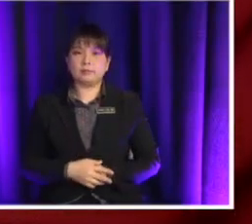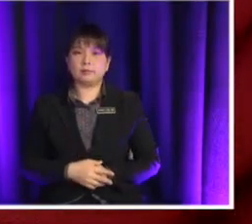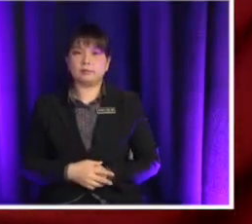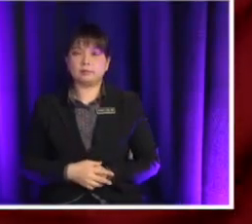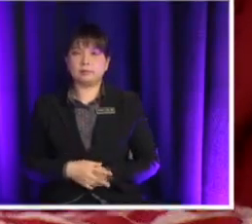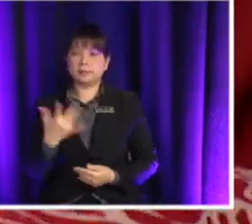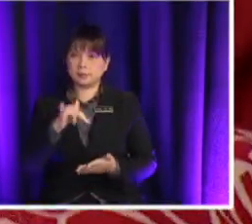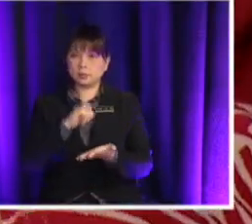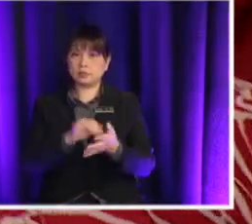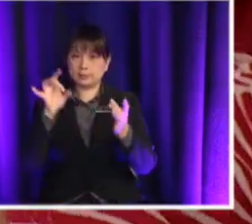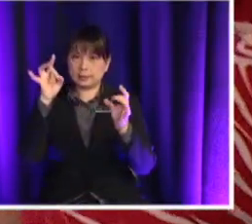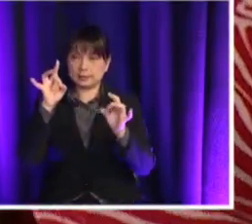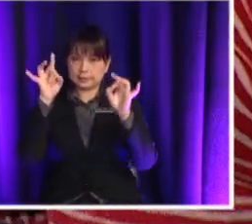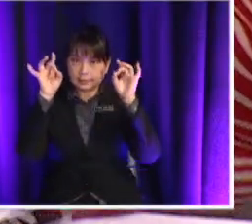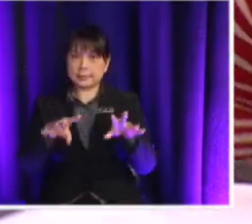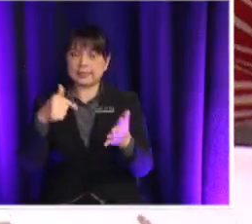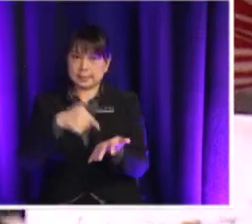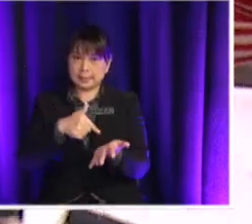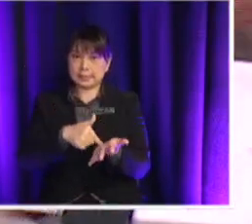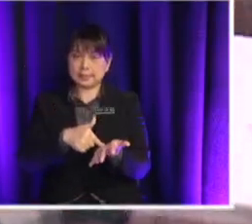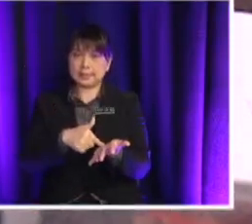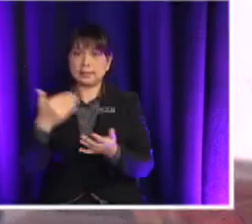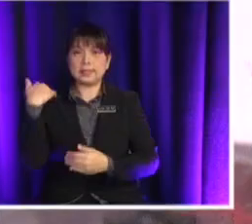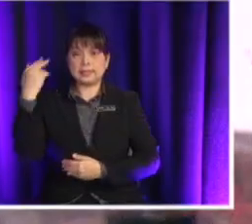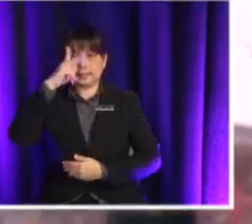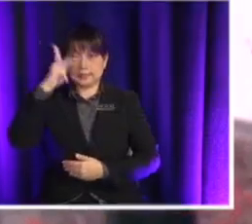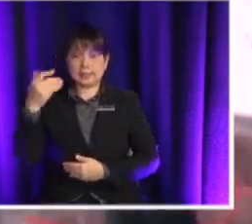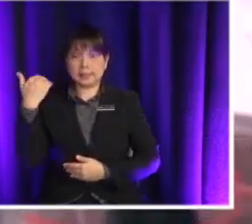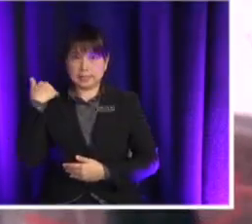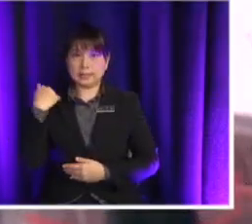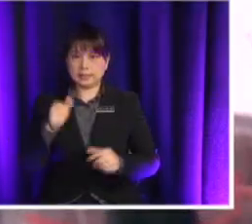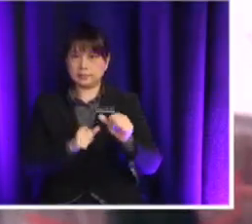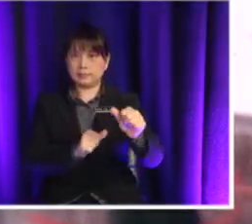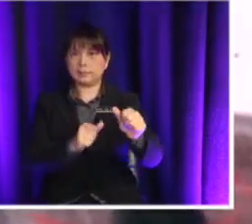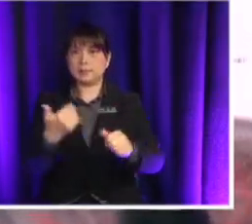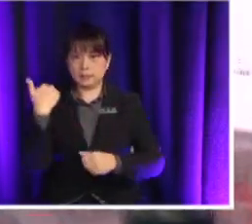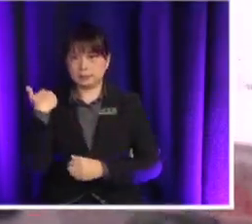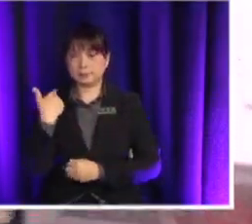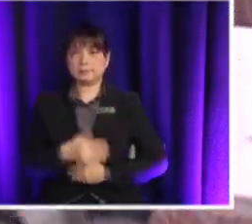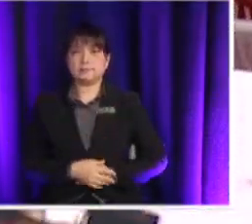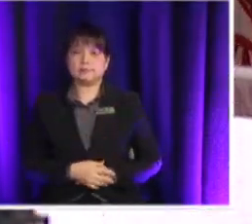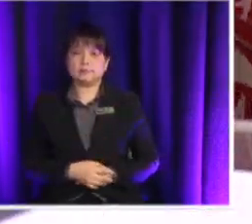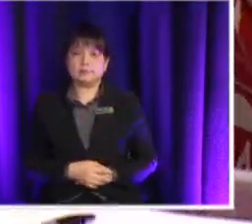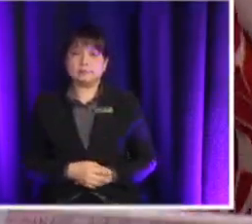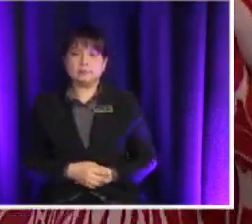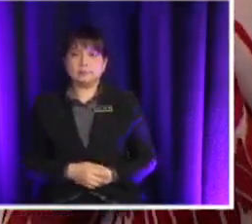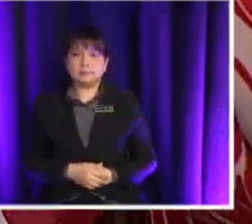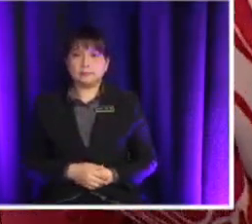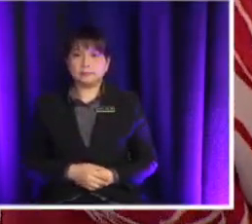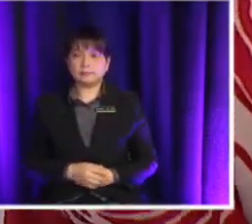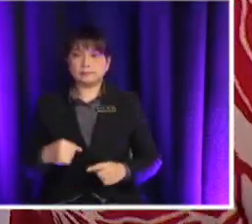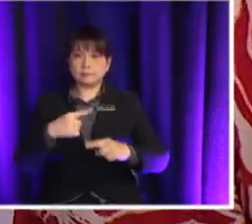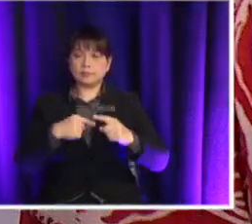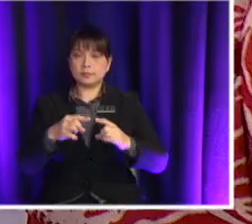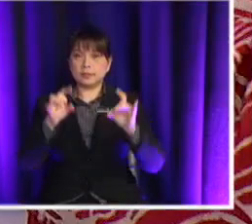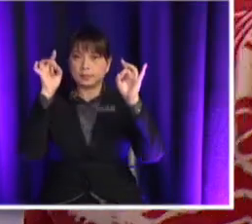sini. Adakah mendata di sini dia mengalih? Adakah dia pengalih? Boleh saya pegang, cikgu? Boleh. Okey. So bila kita uji di